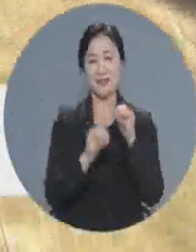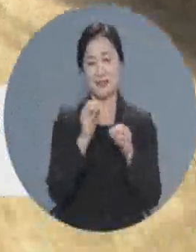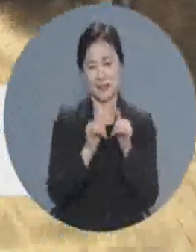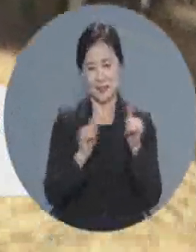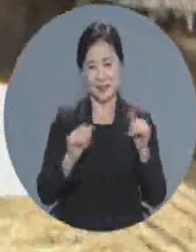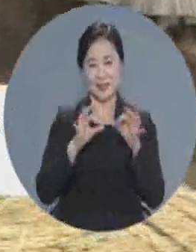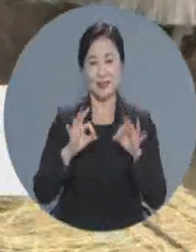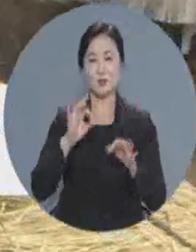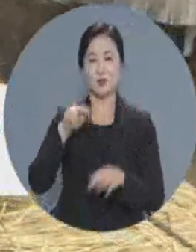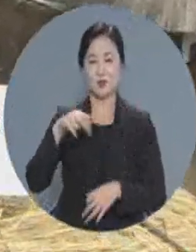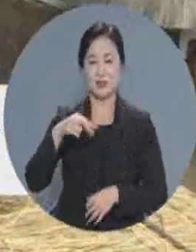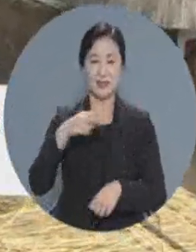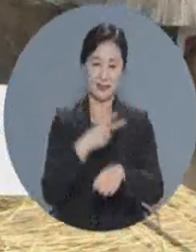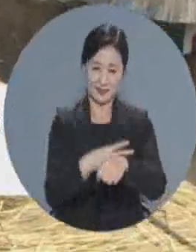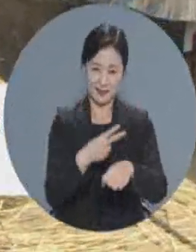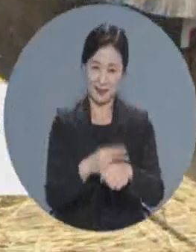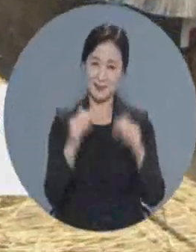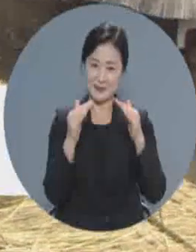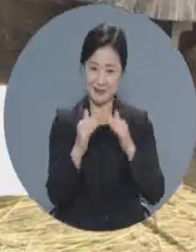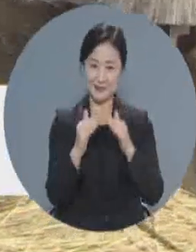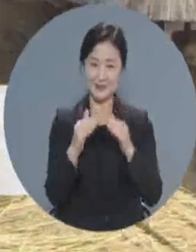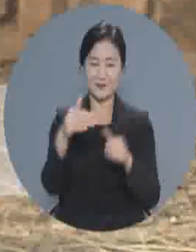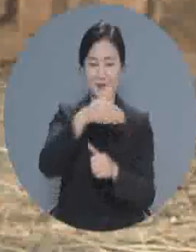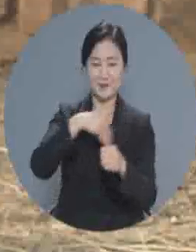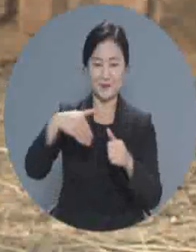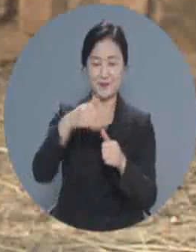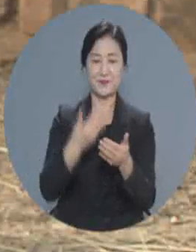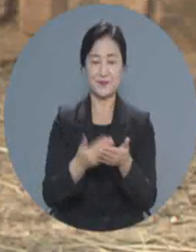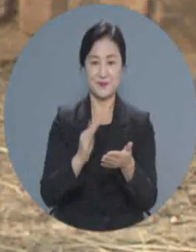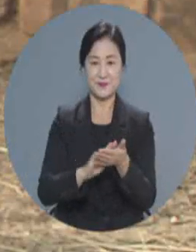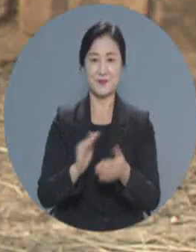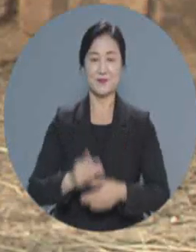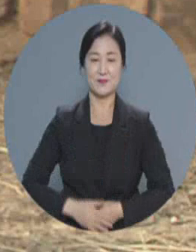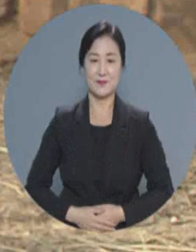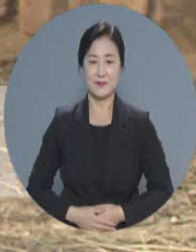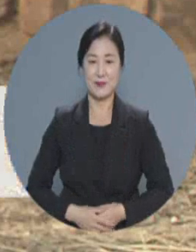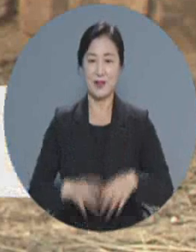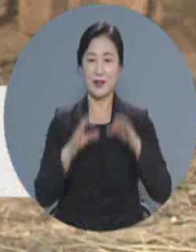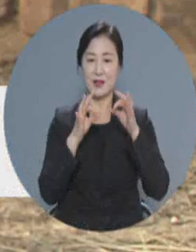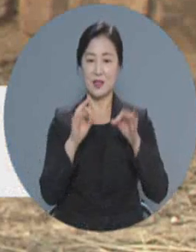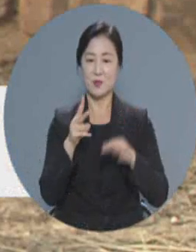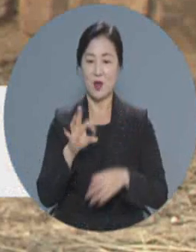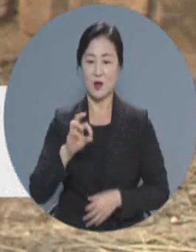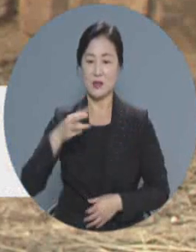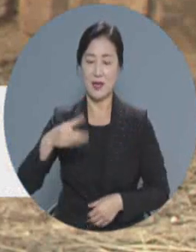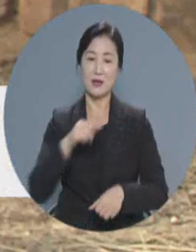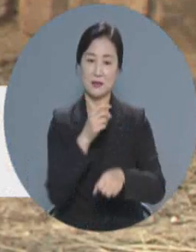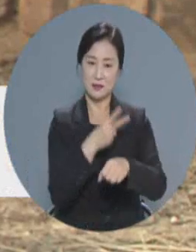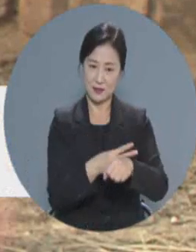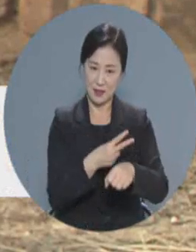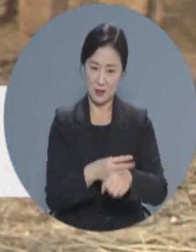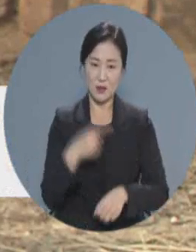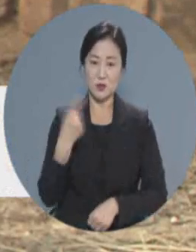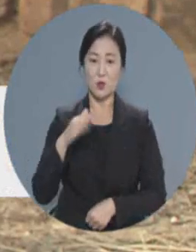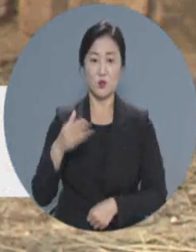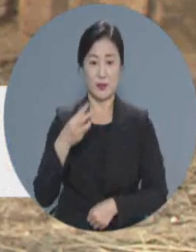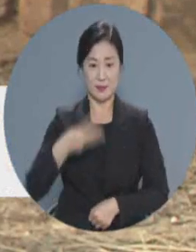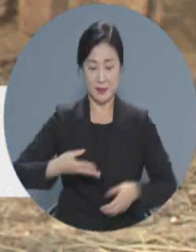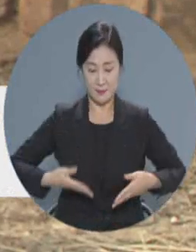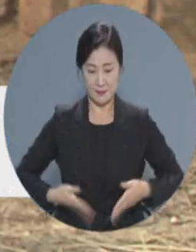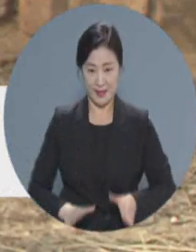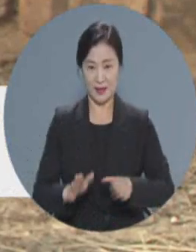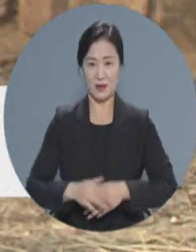김윤식 선생 생가의 이영 얹기 작업입니다. 김영랑 씨는 1903년 이 집에서 태어났는데